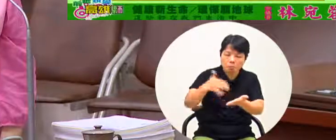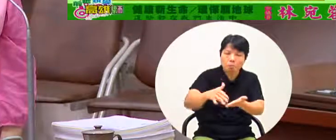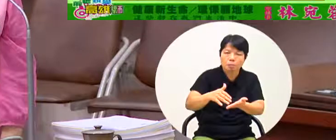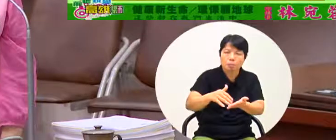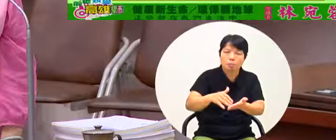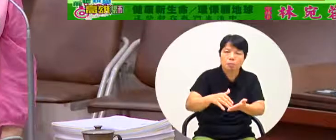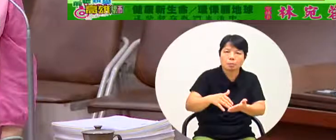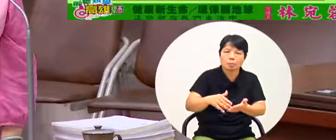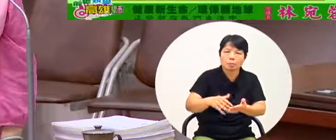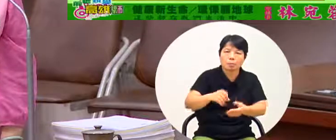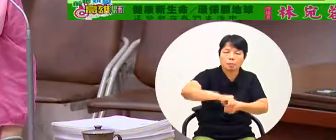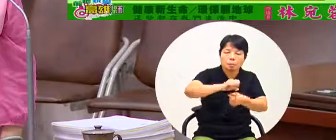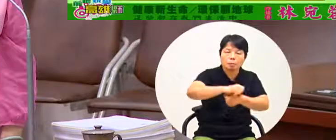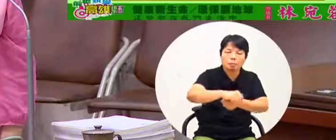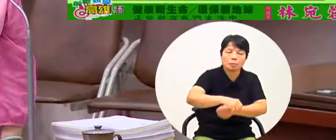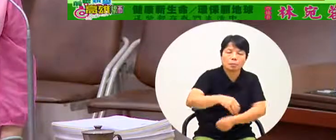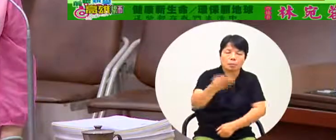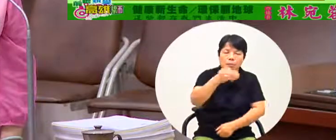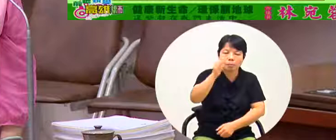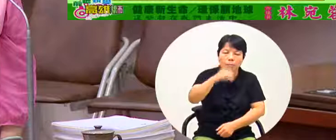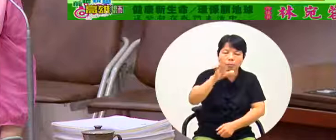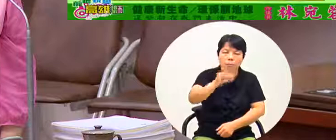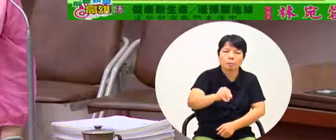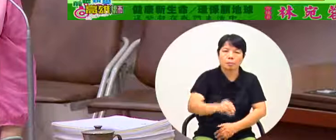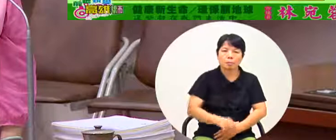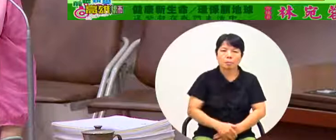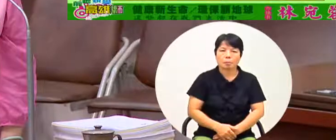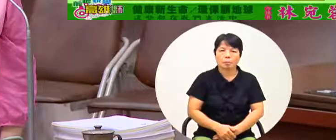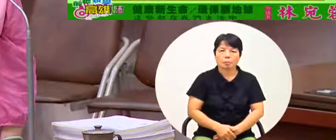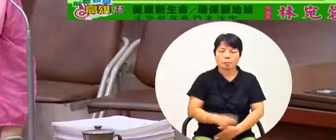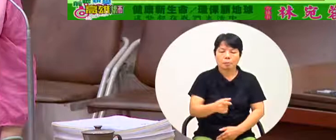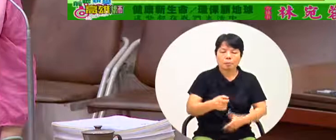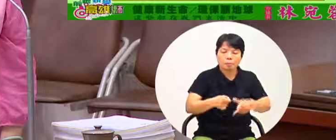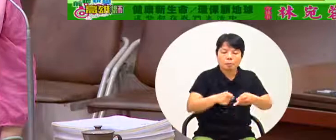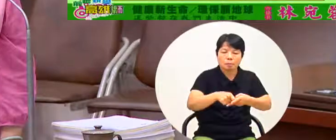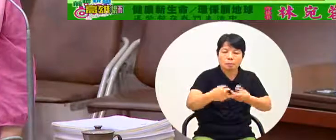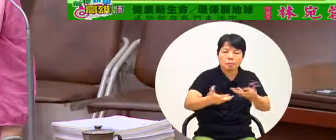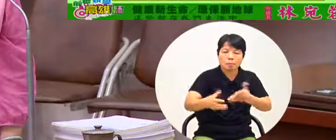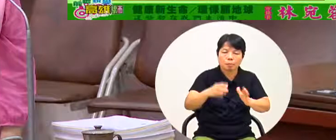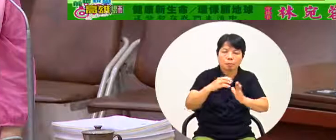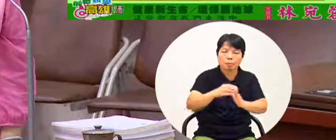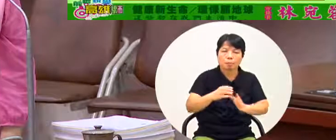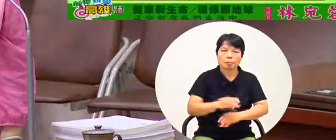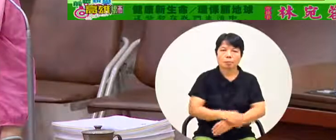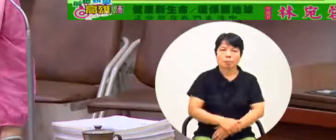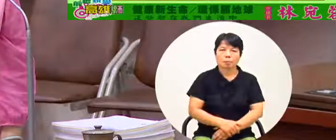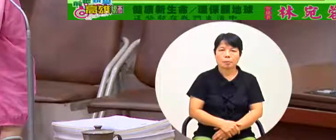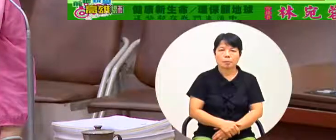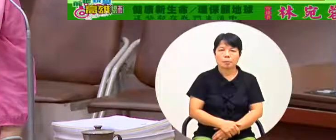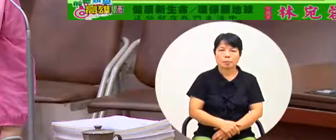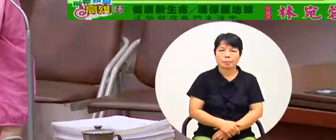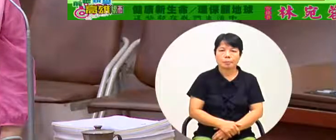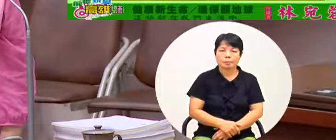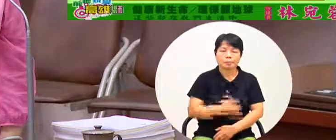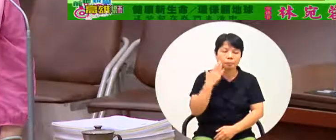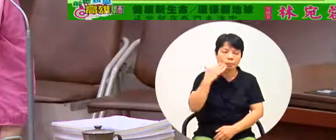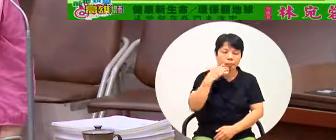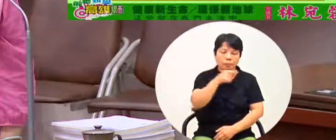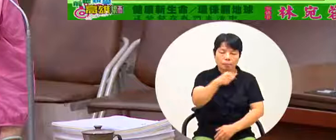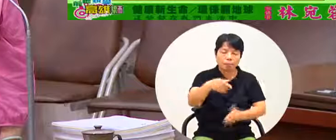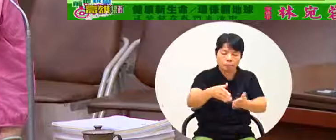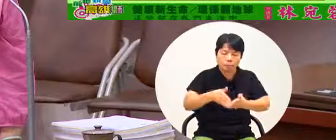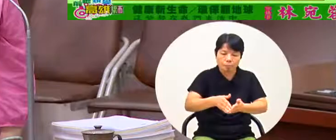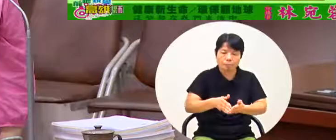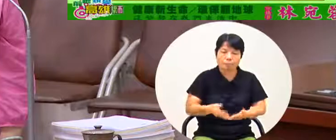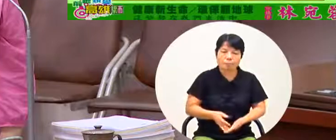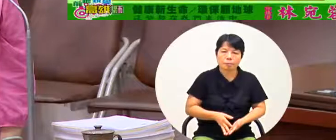说，公务，咱公务局，你如果要送我们议会啦，还没